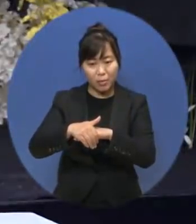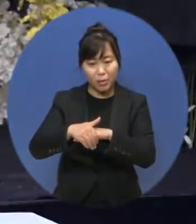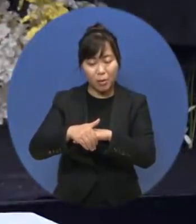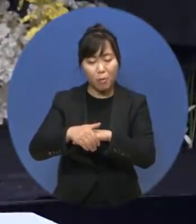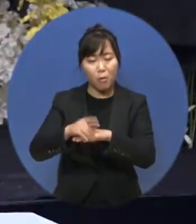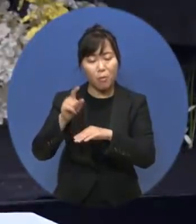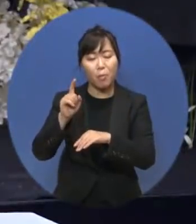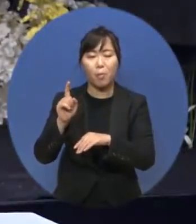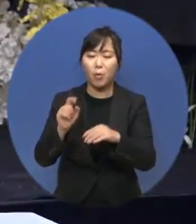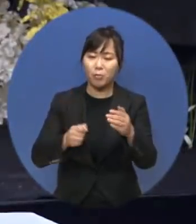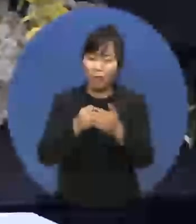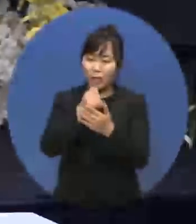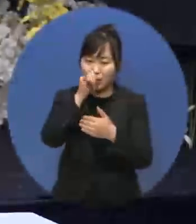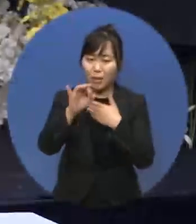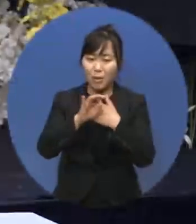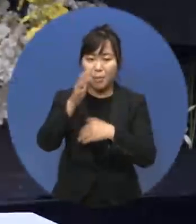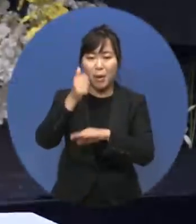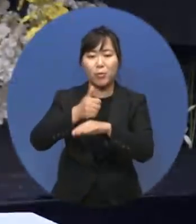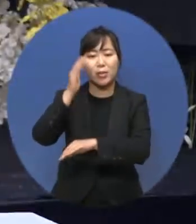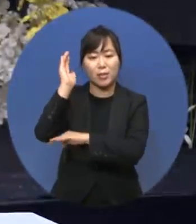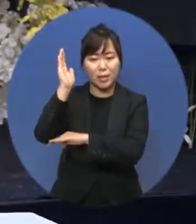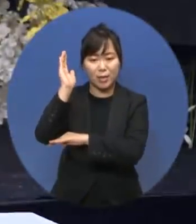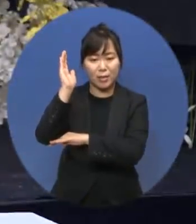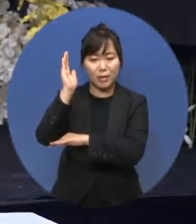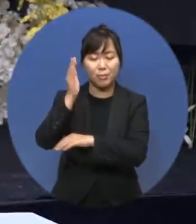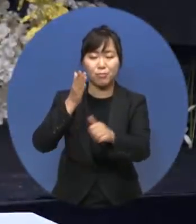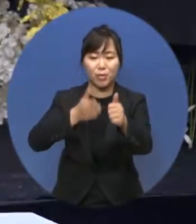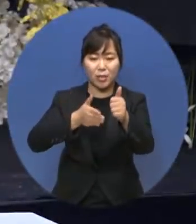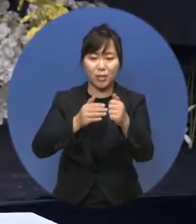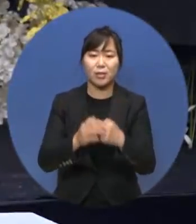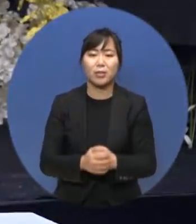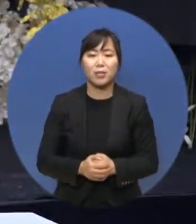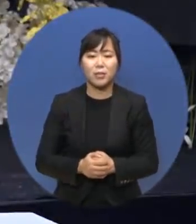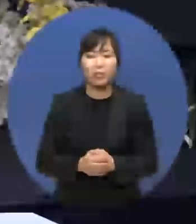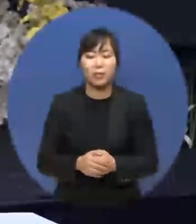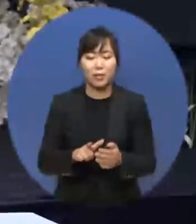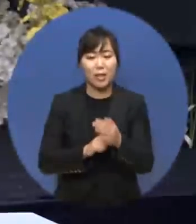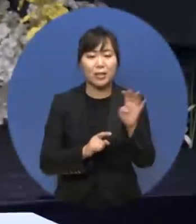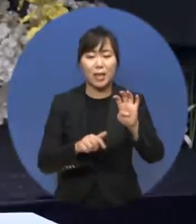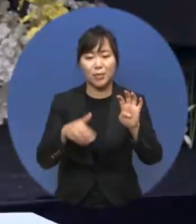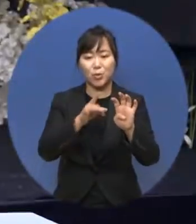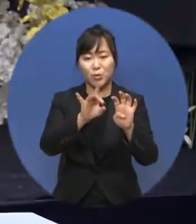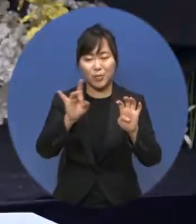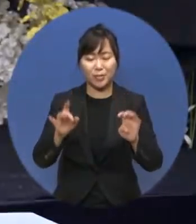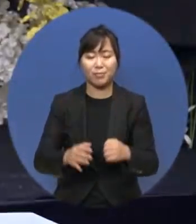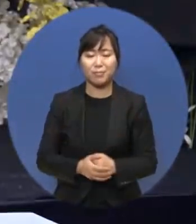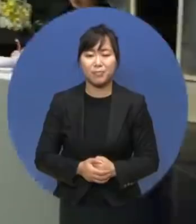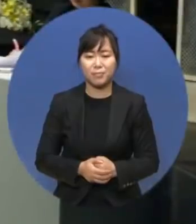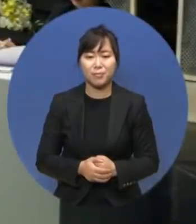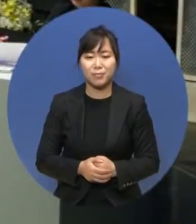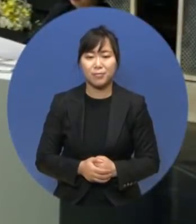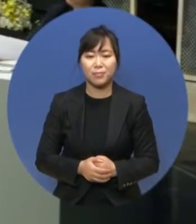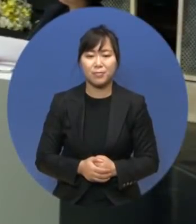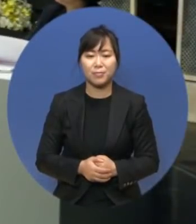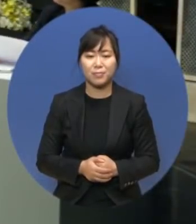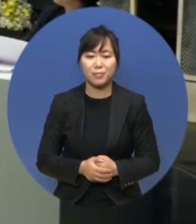포부가 있다면 마무리 말씀으로 부탁드리도록 하겠습니다. 40초씩 드리겠습니다.